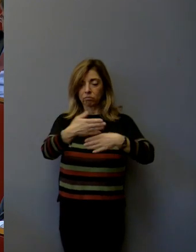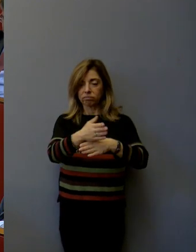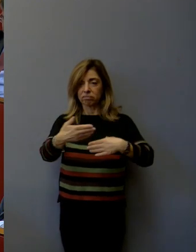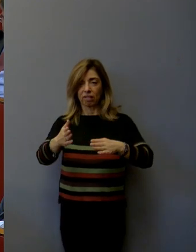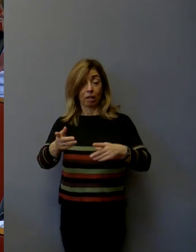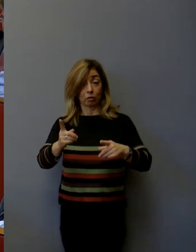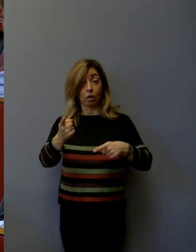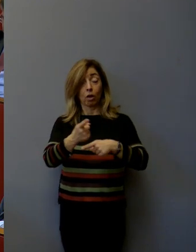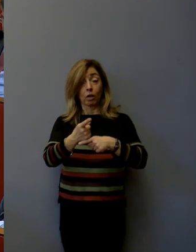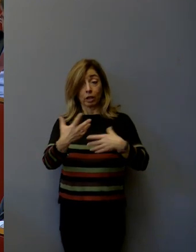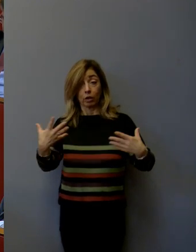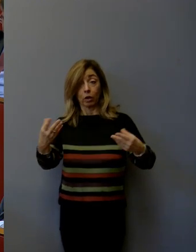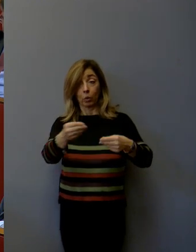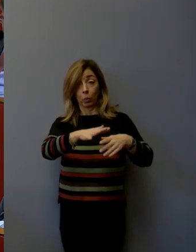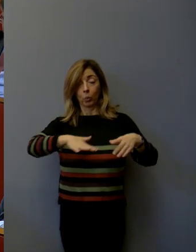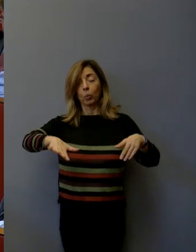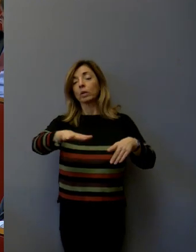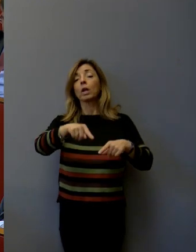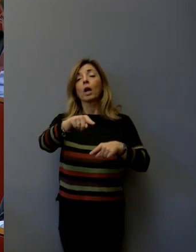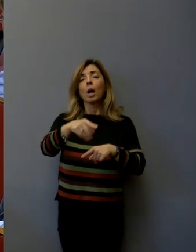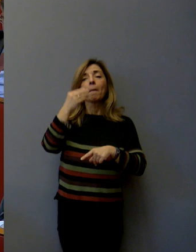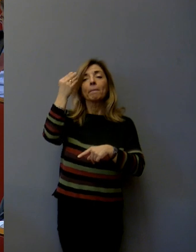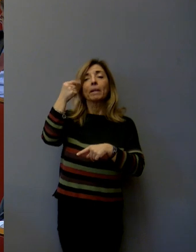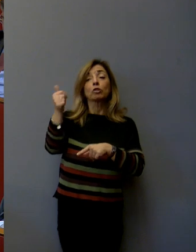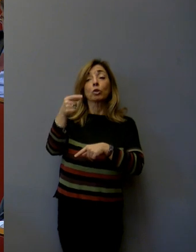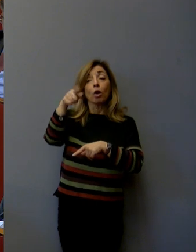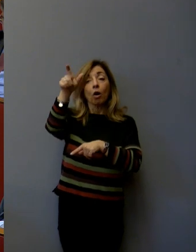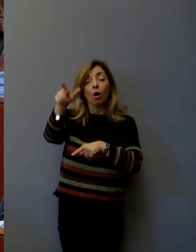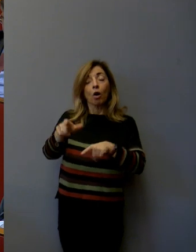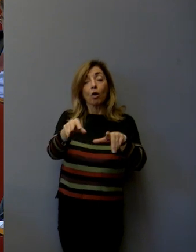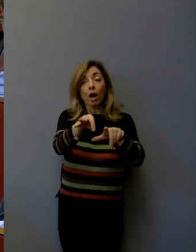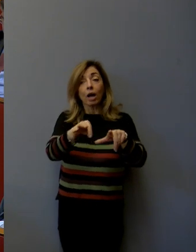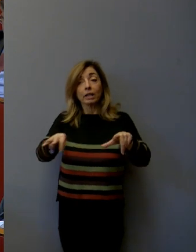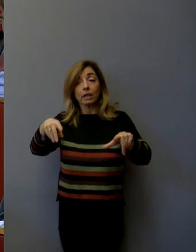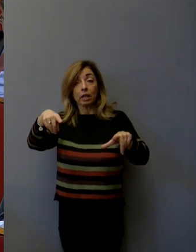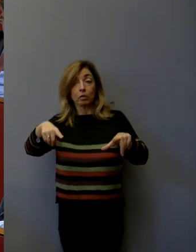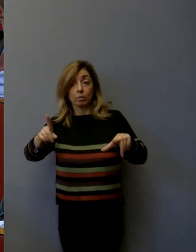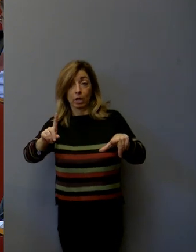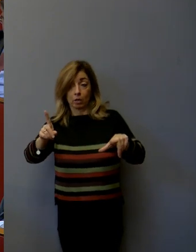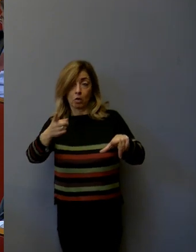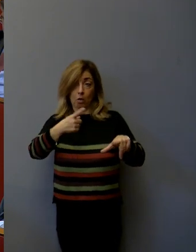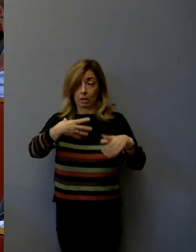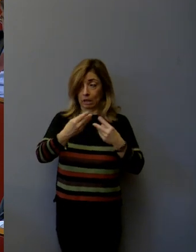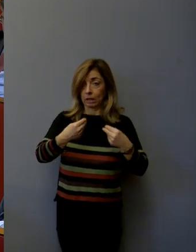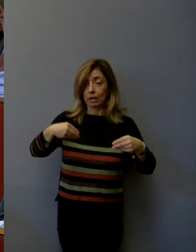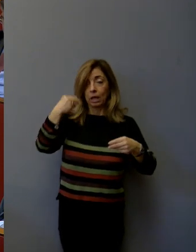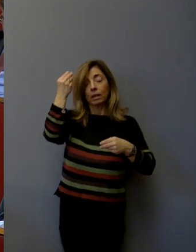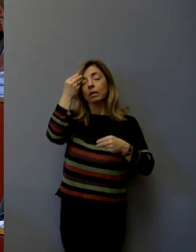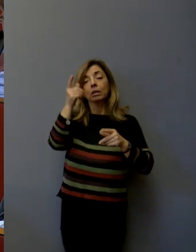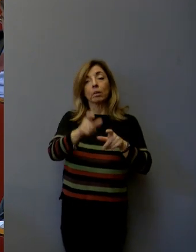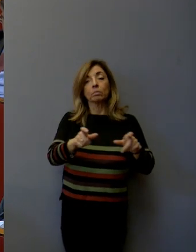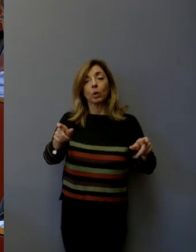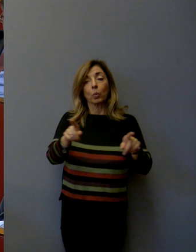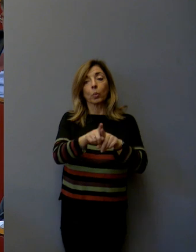piano che però ha un rapporto speciale con questa amministrazione suggerendo molti dei piani no di